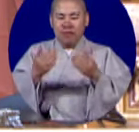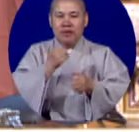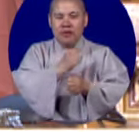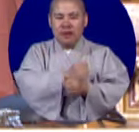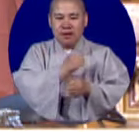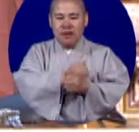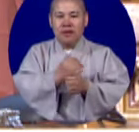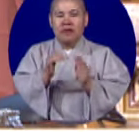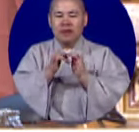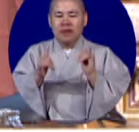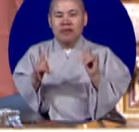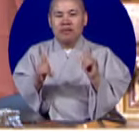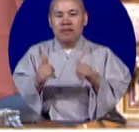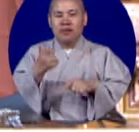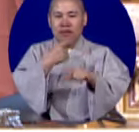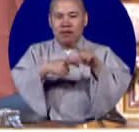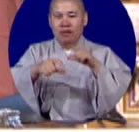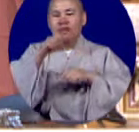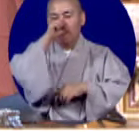보시하는 사람이 좋은 거예요.